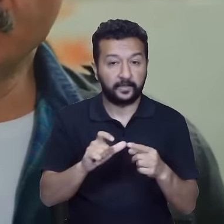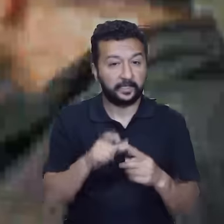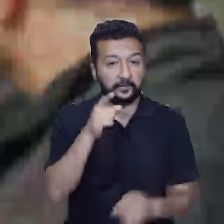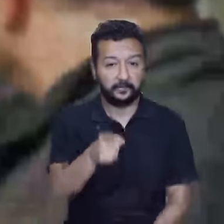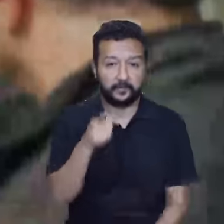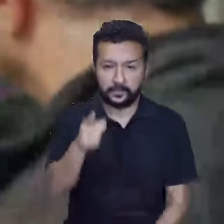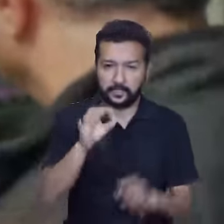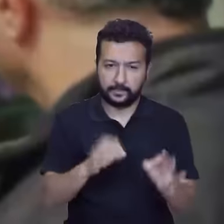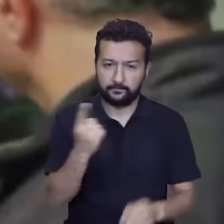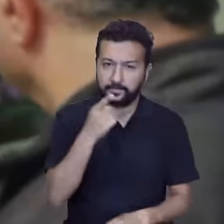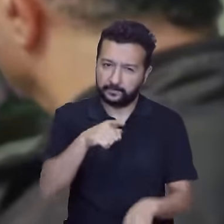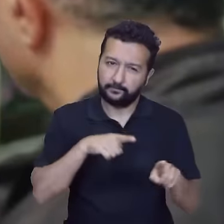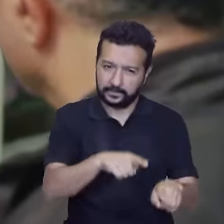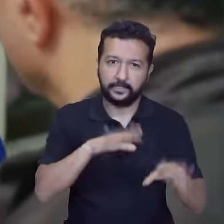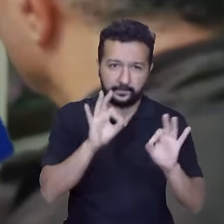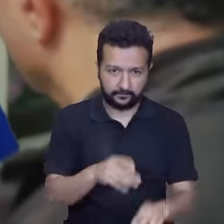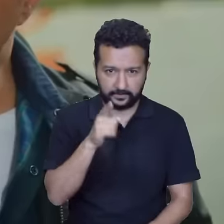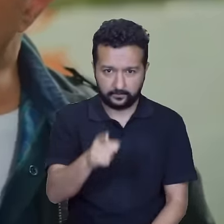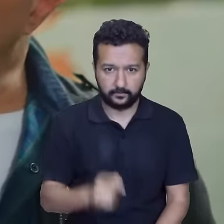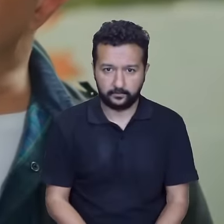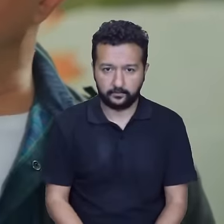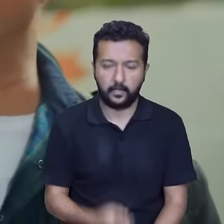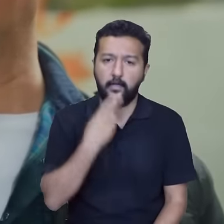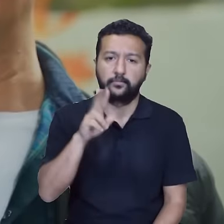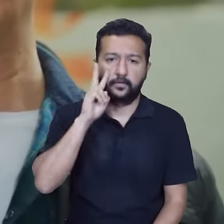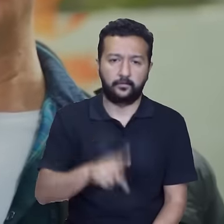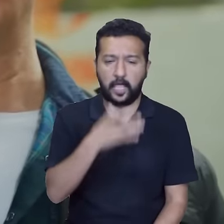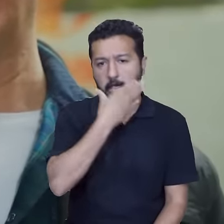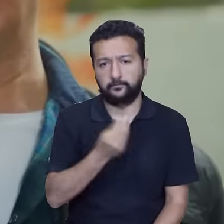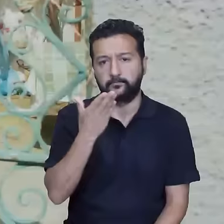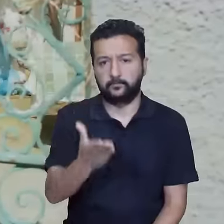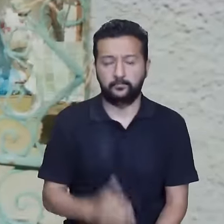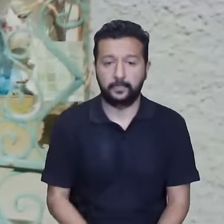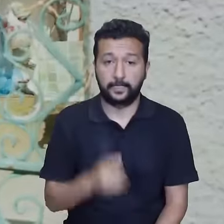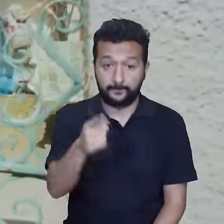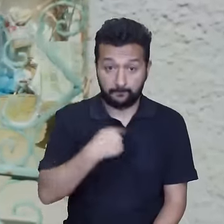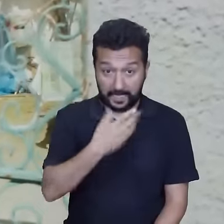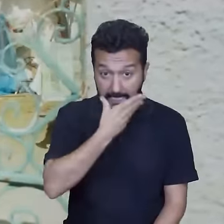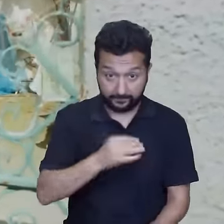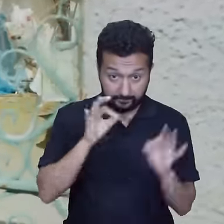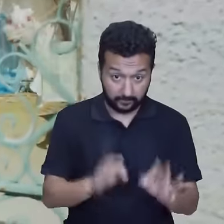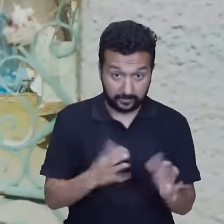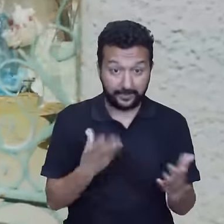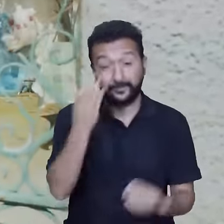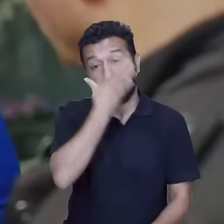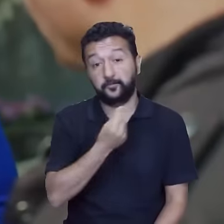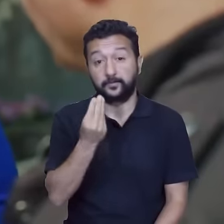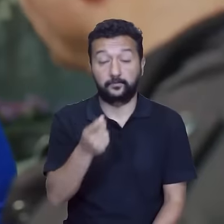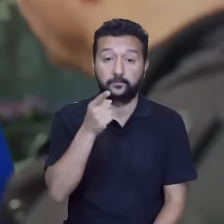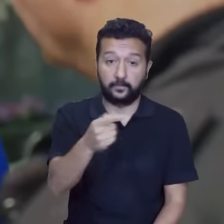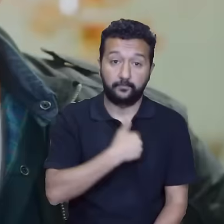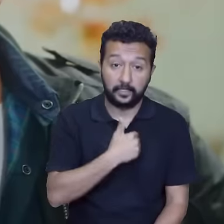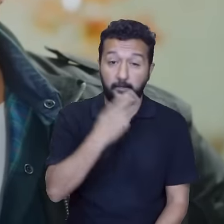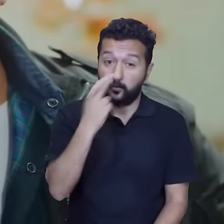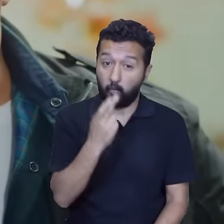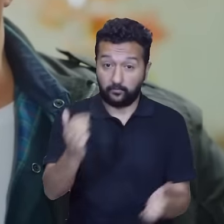Şener, sen gene bir şeyin peşinde değilsin değil mi? Abla vallahi ayıp ediyorsun ya. Ha ben ayıp ediyorum. Ha çok güzel bu. Sen